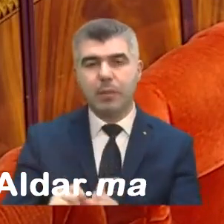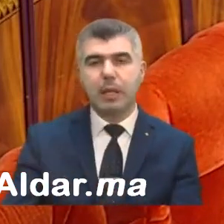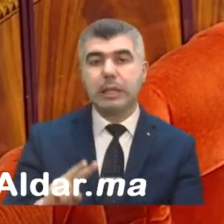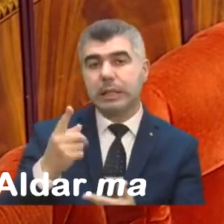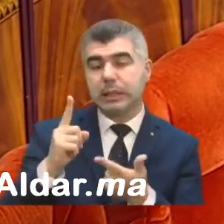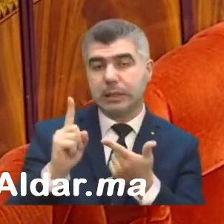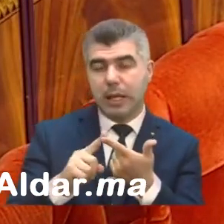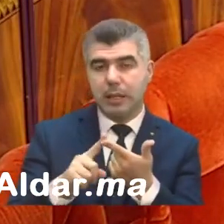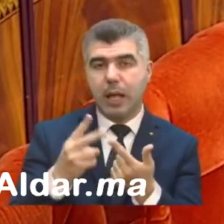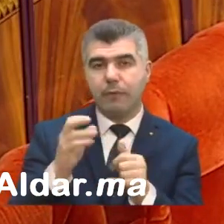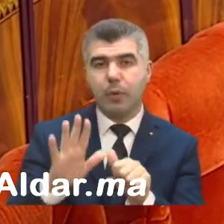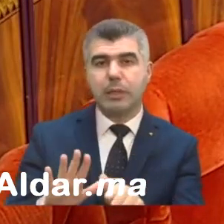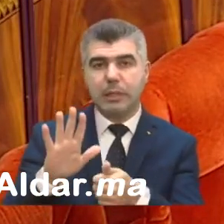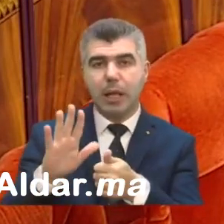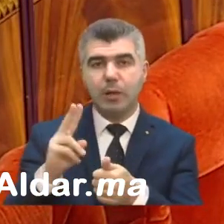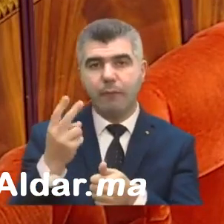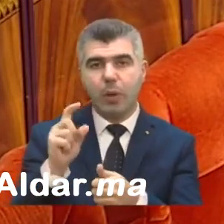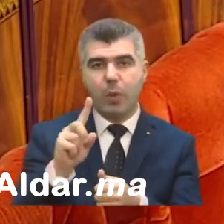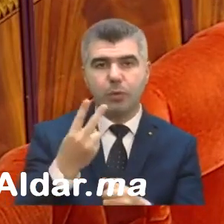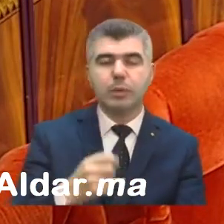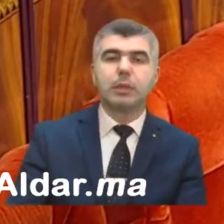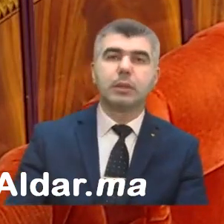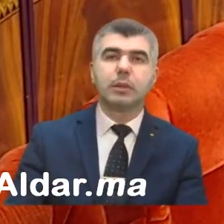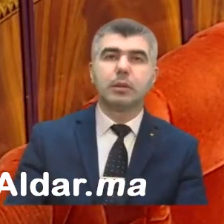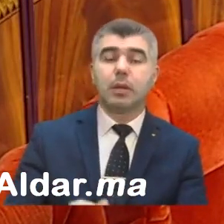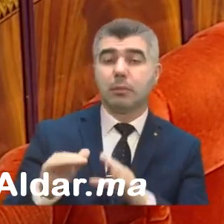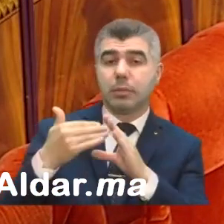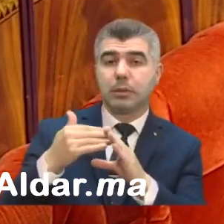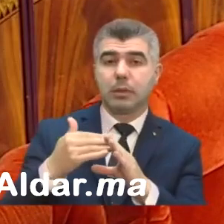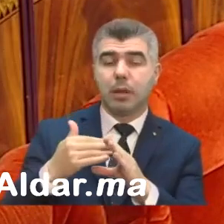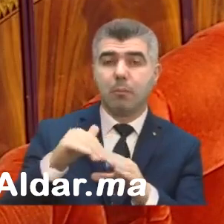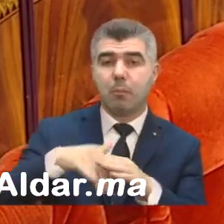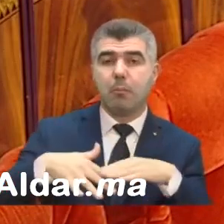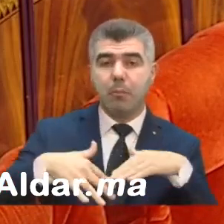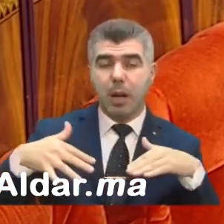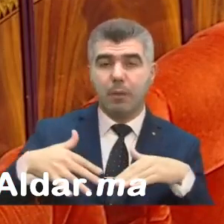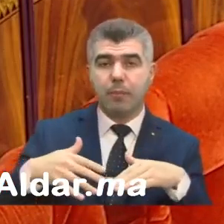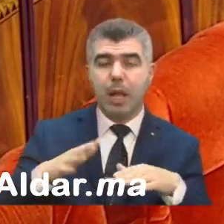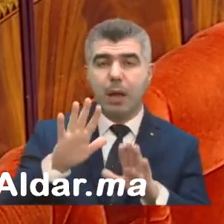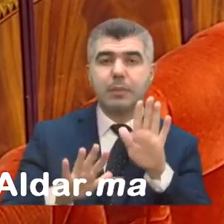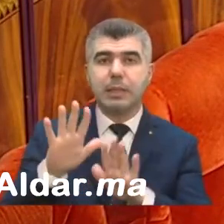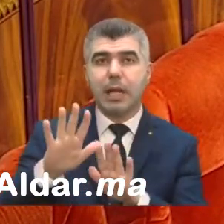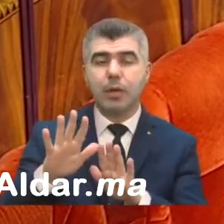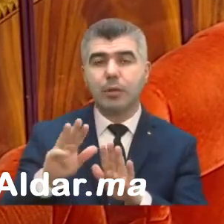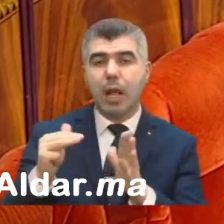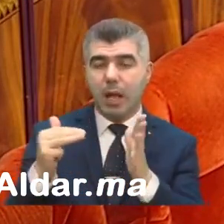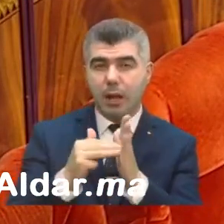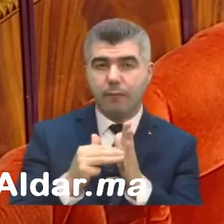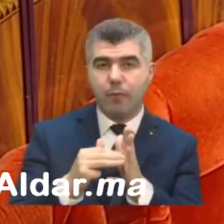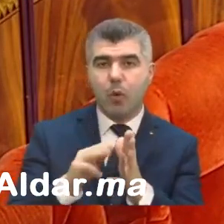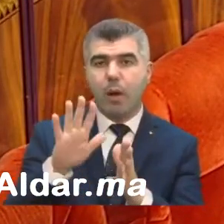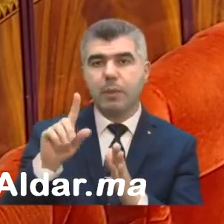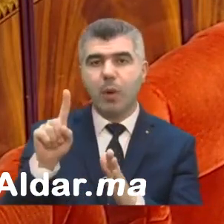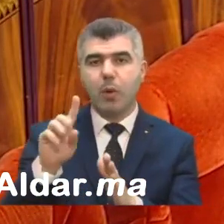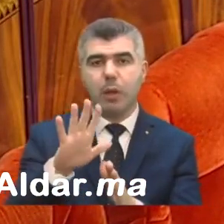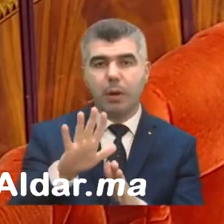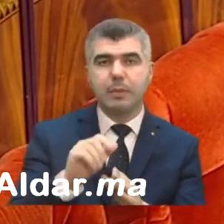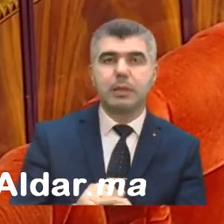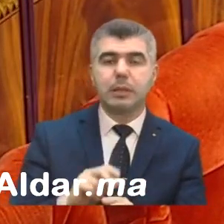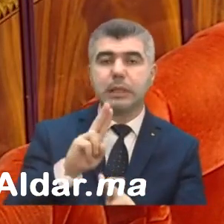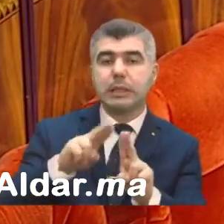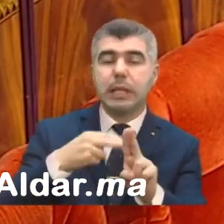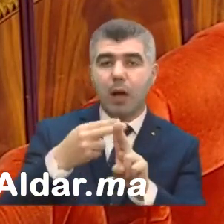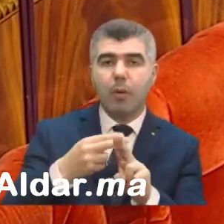الثانية 2016-2021 تلقات الحكومة من البرلمانين 15751 سؤال، جاوبت فقط على